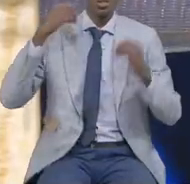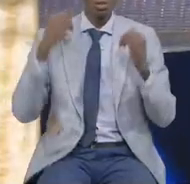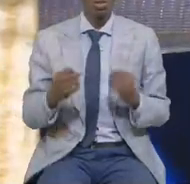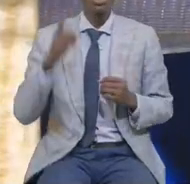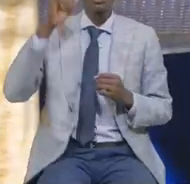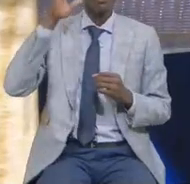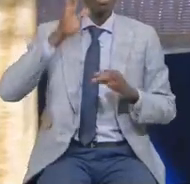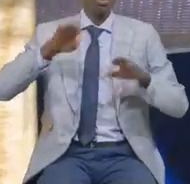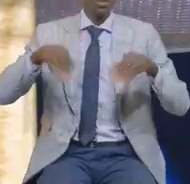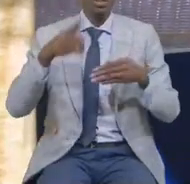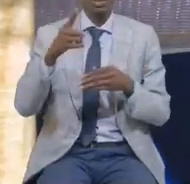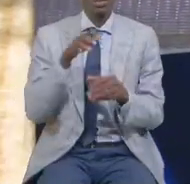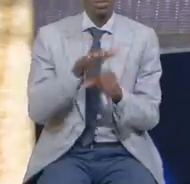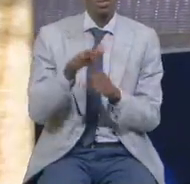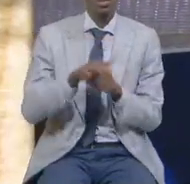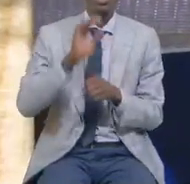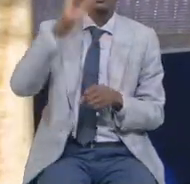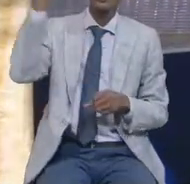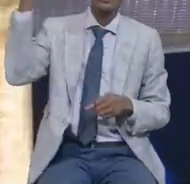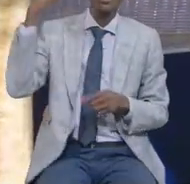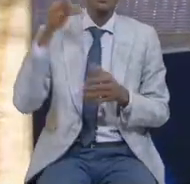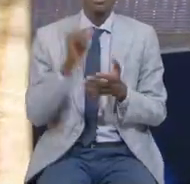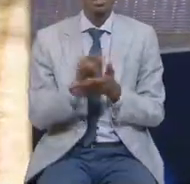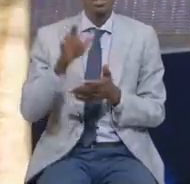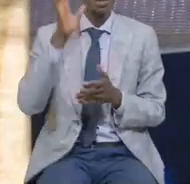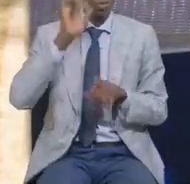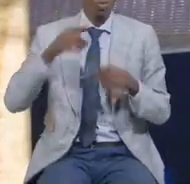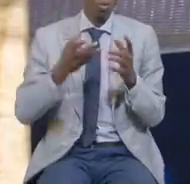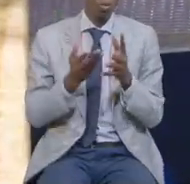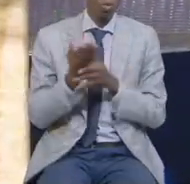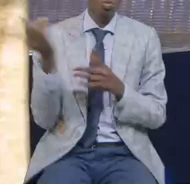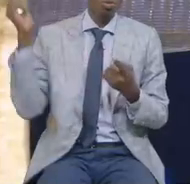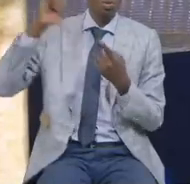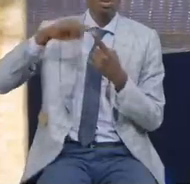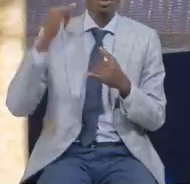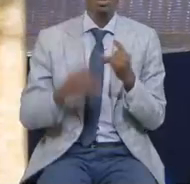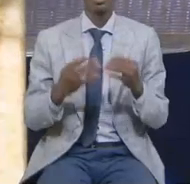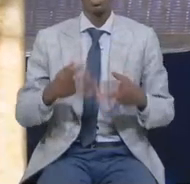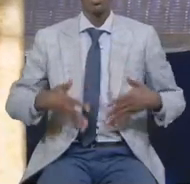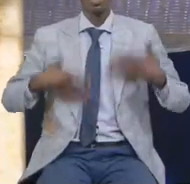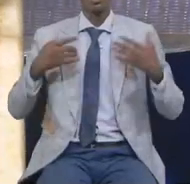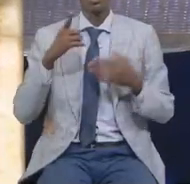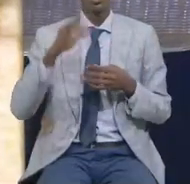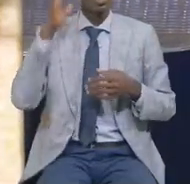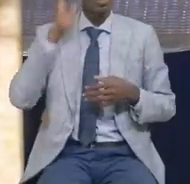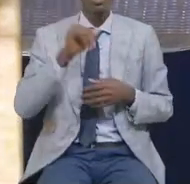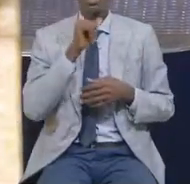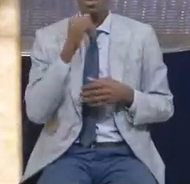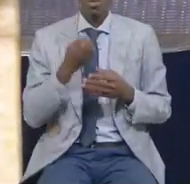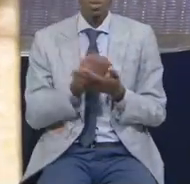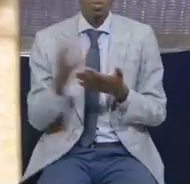la grâce que vous traversez les choses jusqu'à la fin de cette vie, vous n'allez pas passer